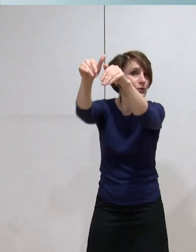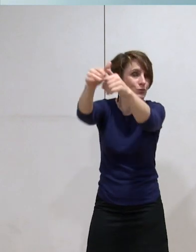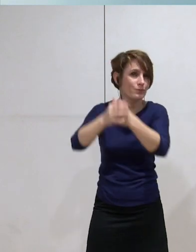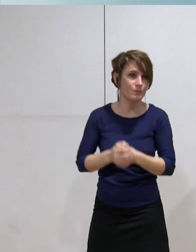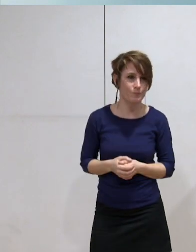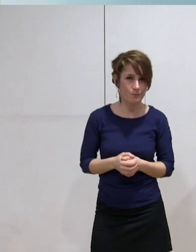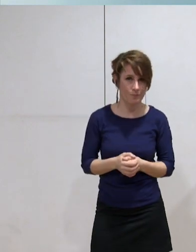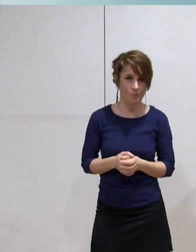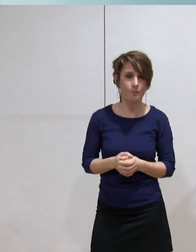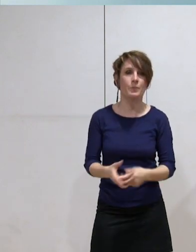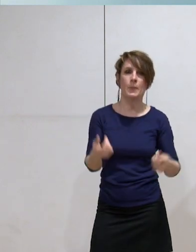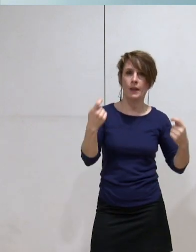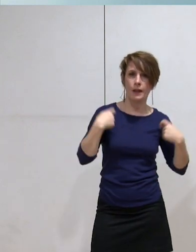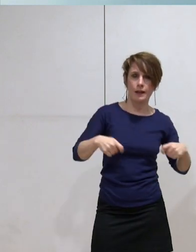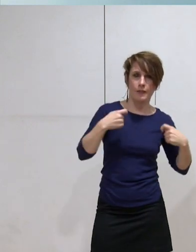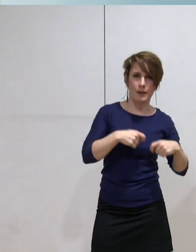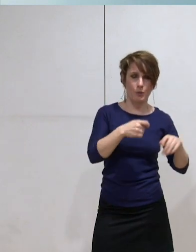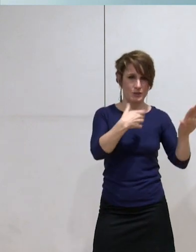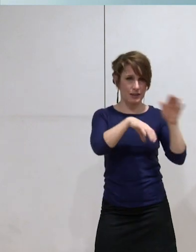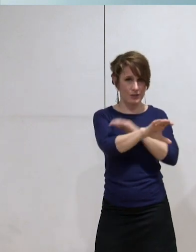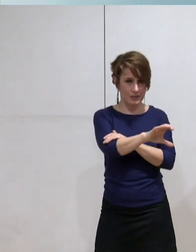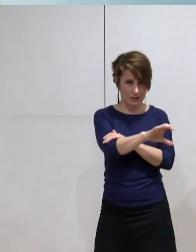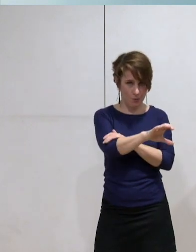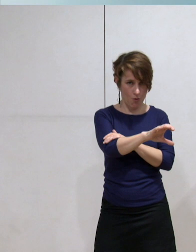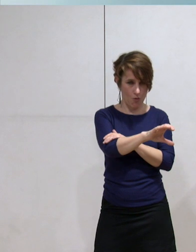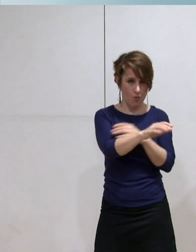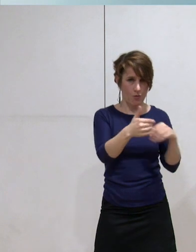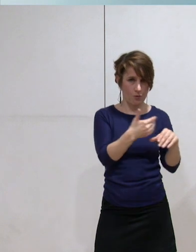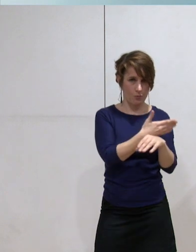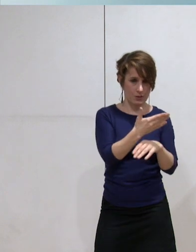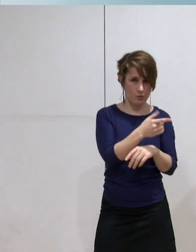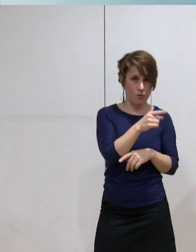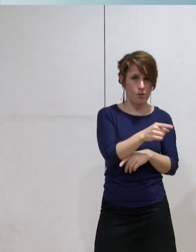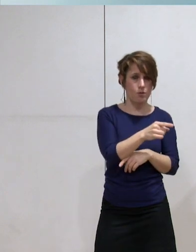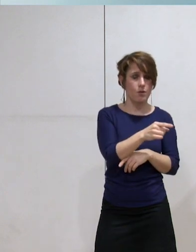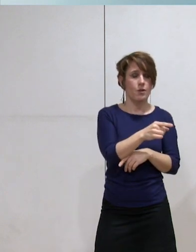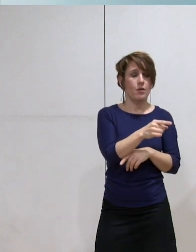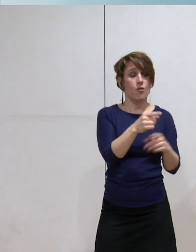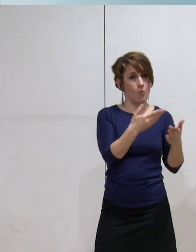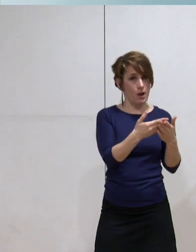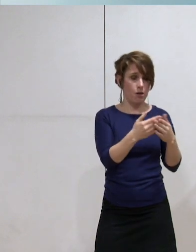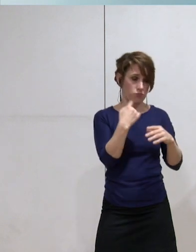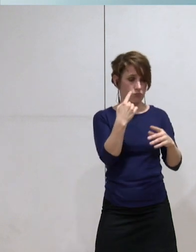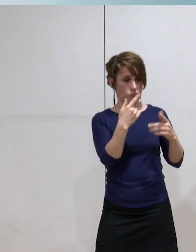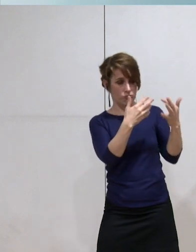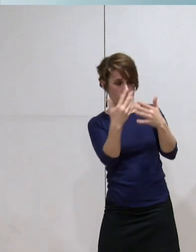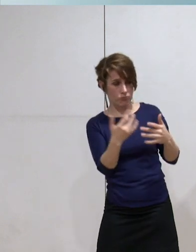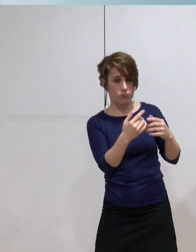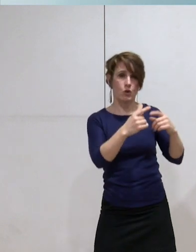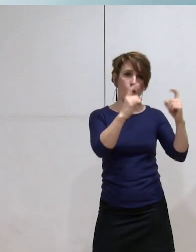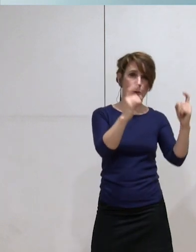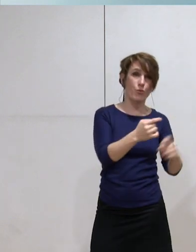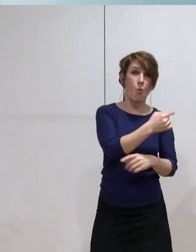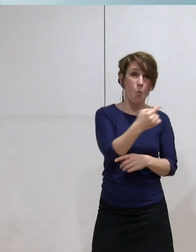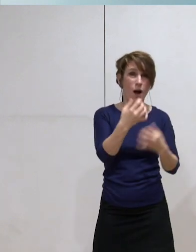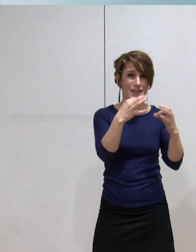les dépenses d'investissement hors remboursement d'emprunt et dépenses financières baissent faciellement de 10,2